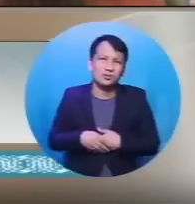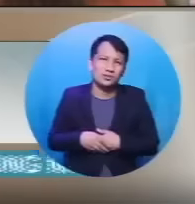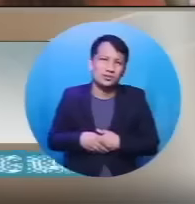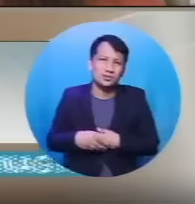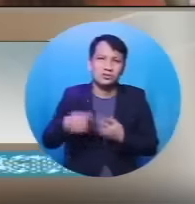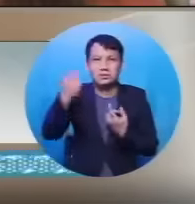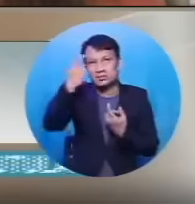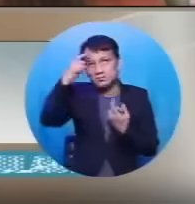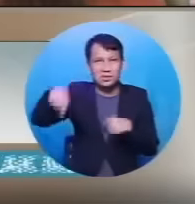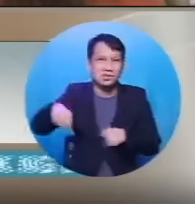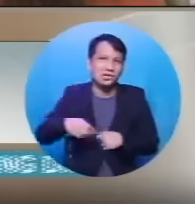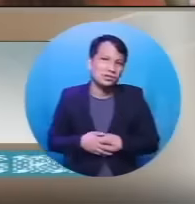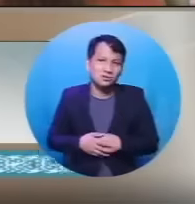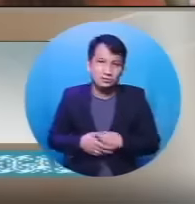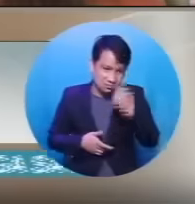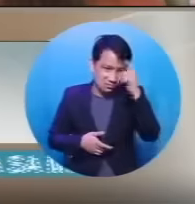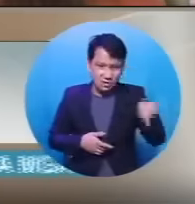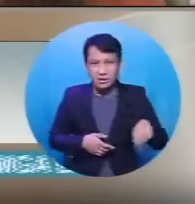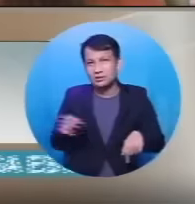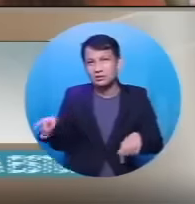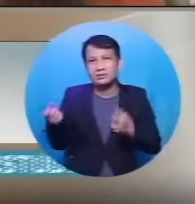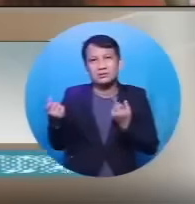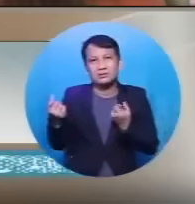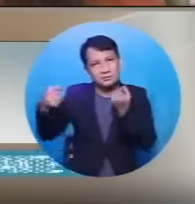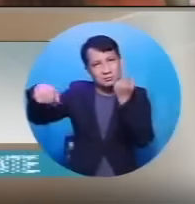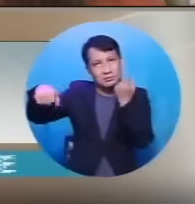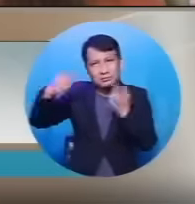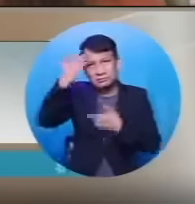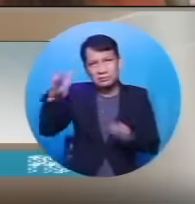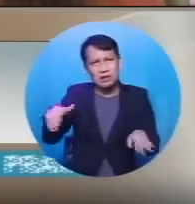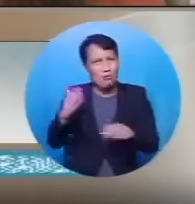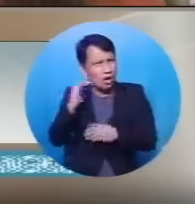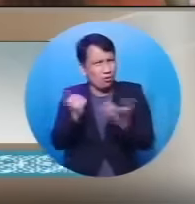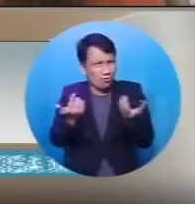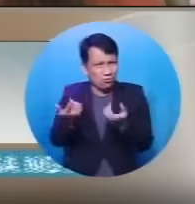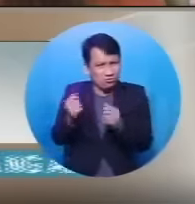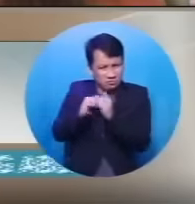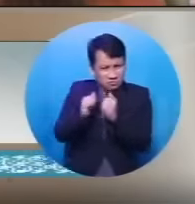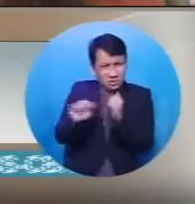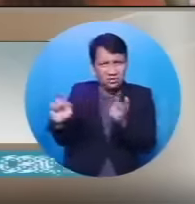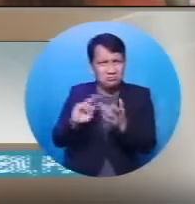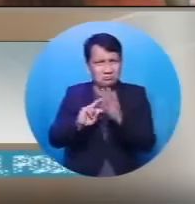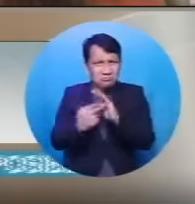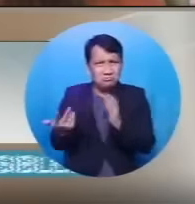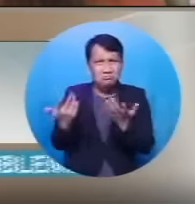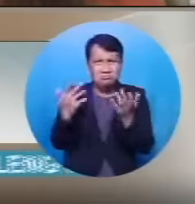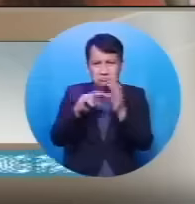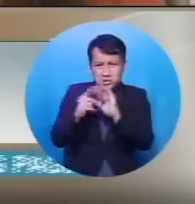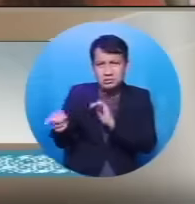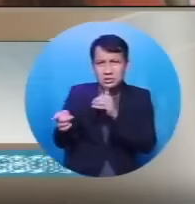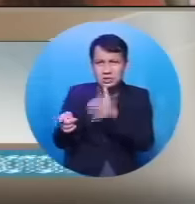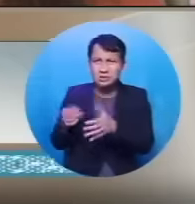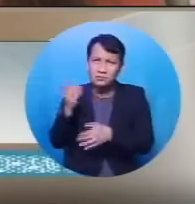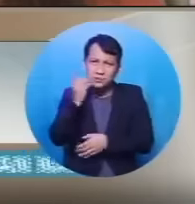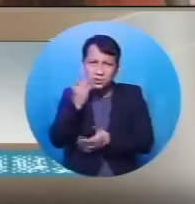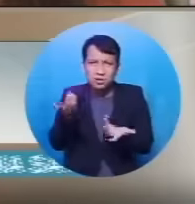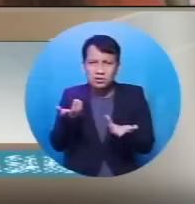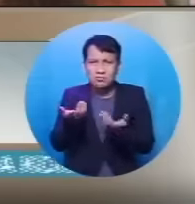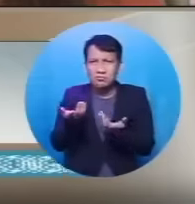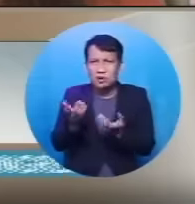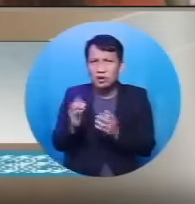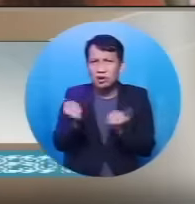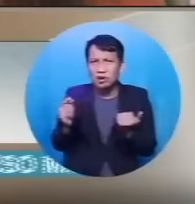sir hindi kay magkaintindihan Anong hindi magkaintindihan Sir anong hindi niyo naintindihan kay ah ma'am